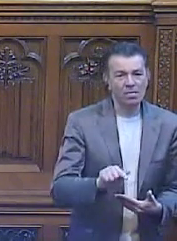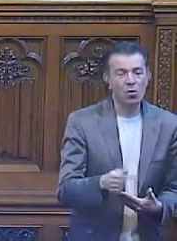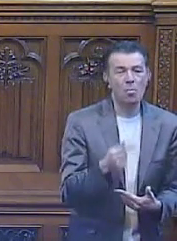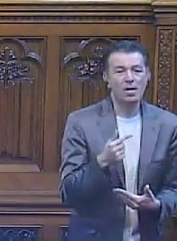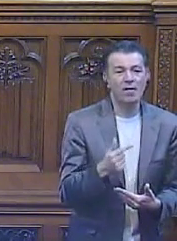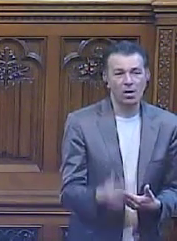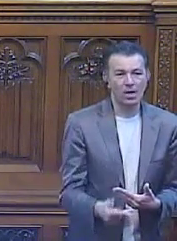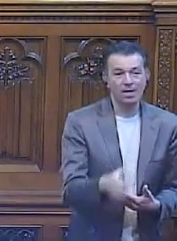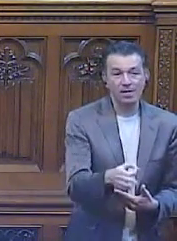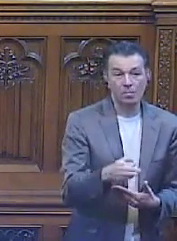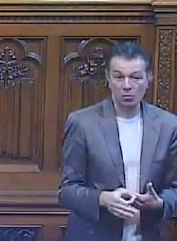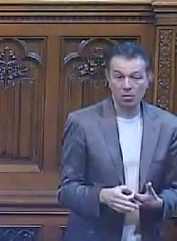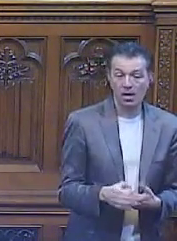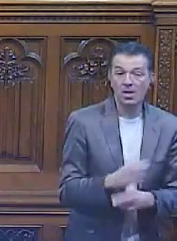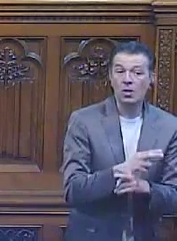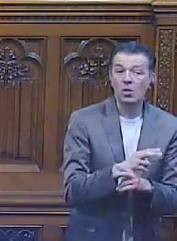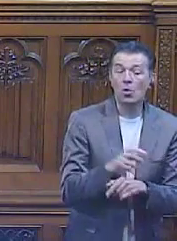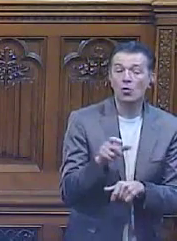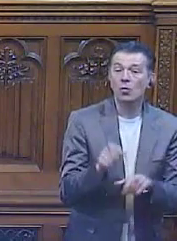61.32% sind Österreicher.